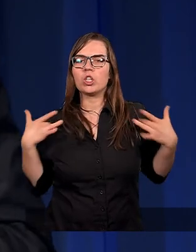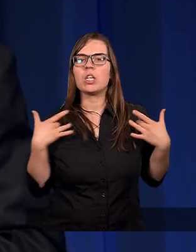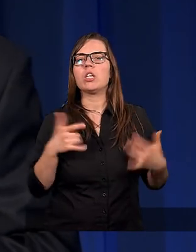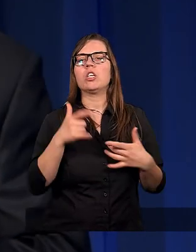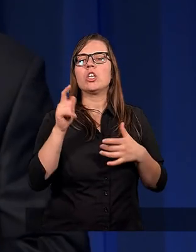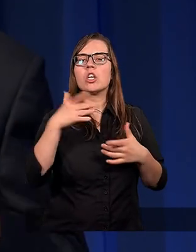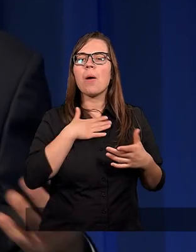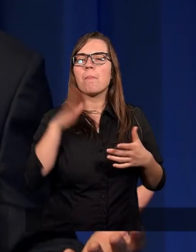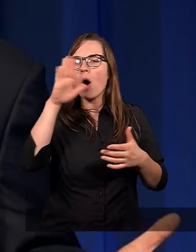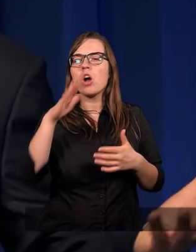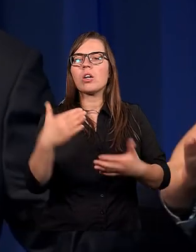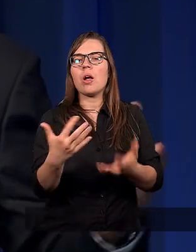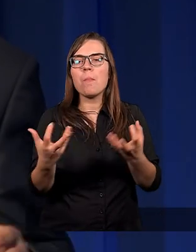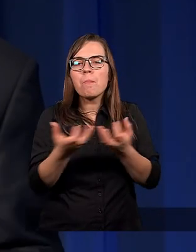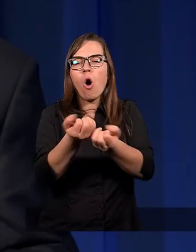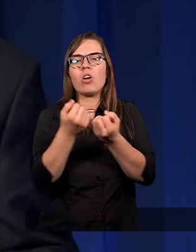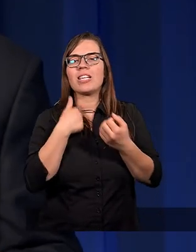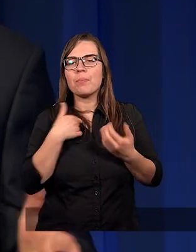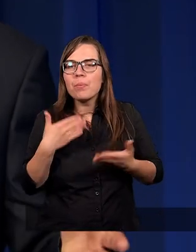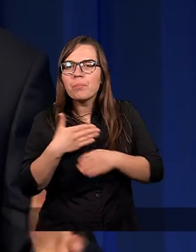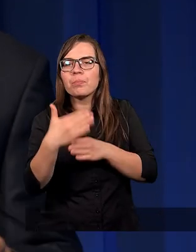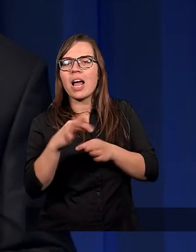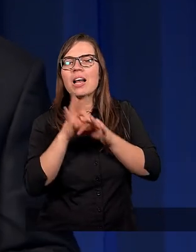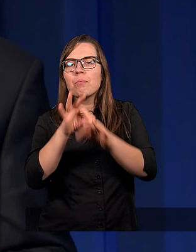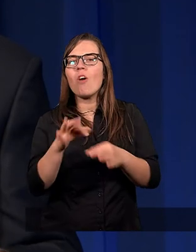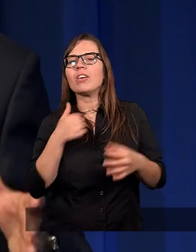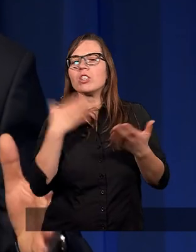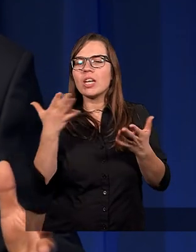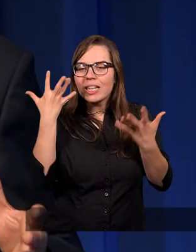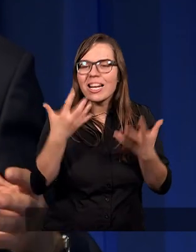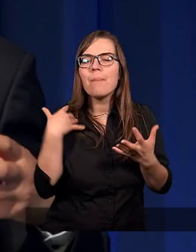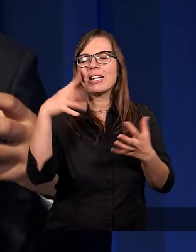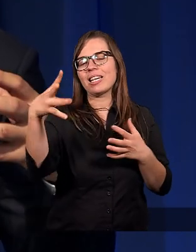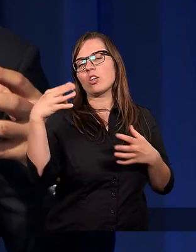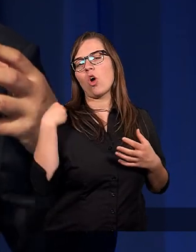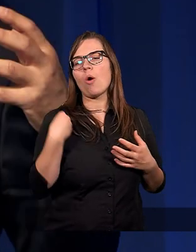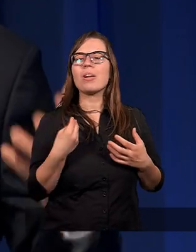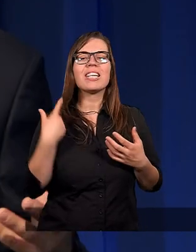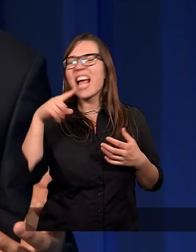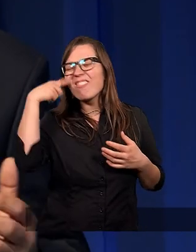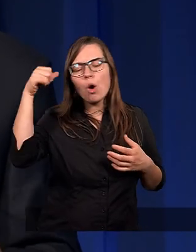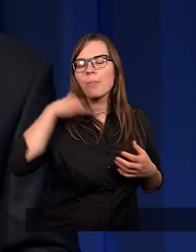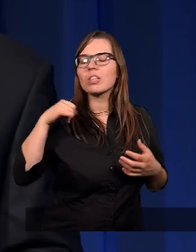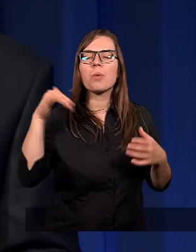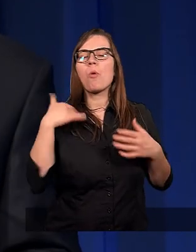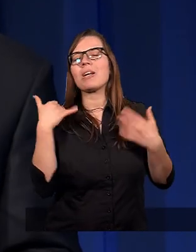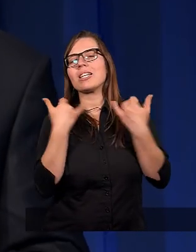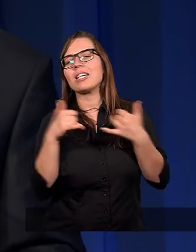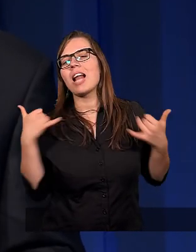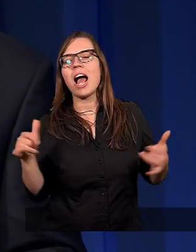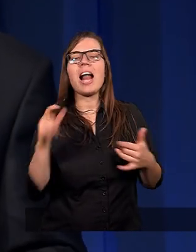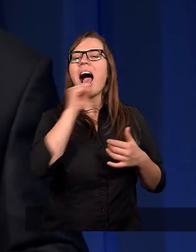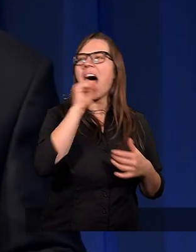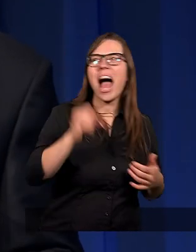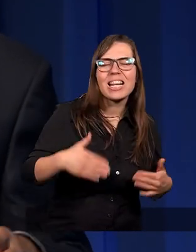Boże, coś mi nie wyszło. Boże, podnieś mnie i poprowadź dalej. Przebacz moje grzechy. Chcę być z Tobą. Nie wyobrażam sobie, że może być inaczej. Ani